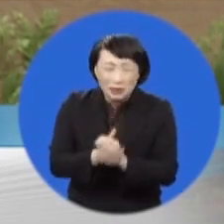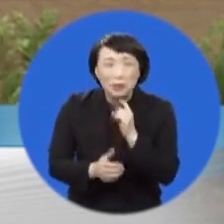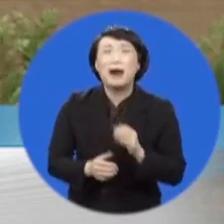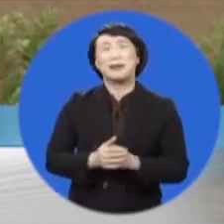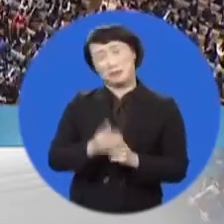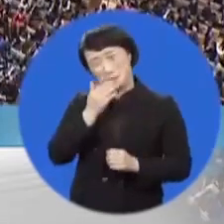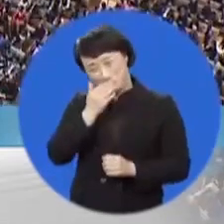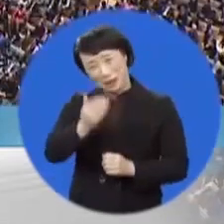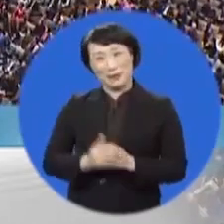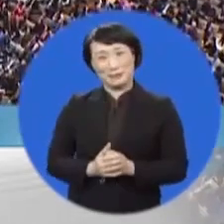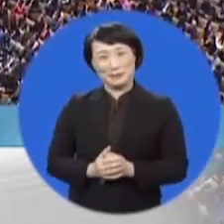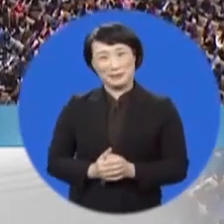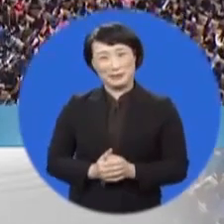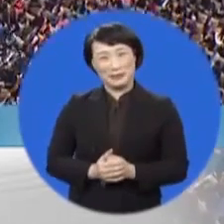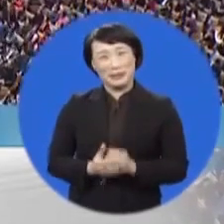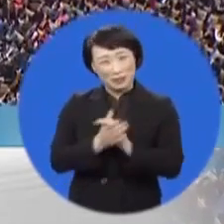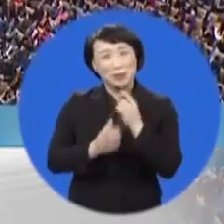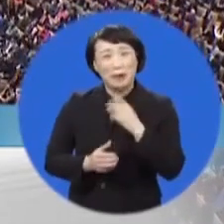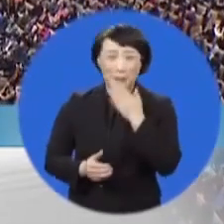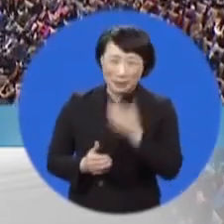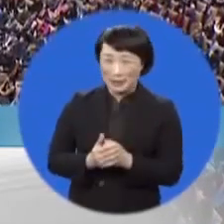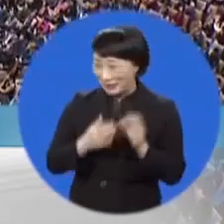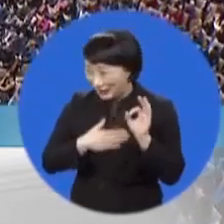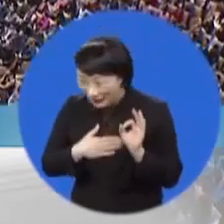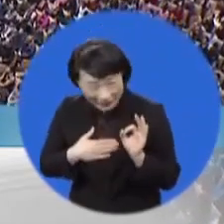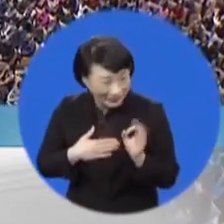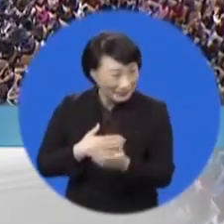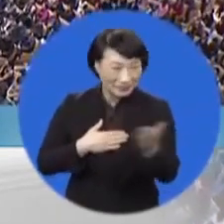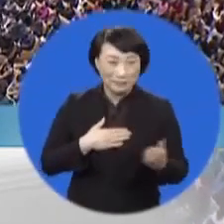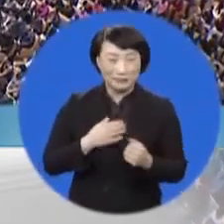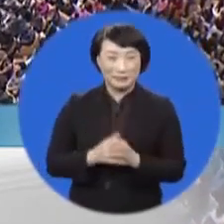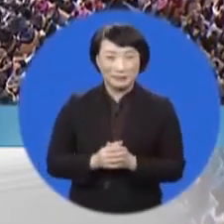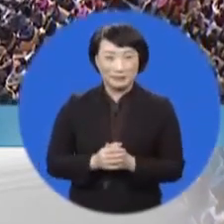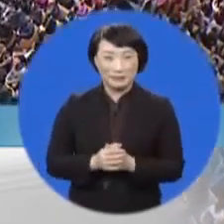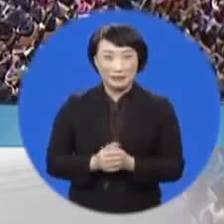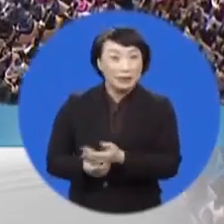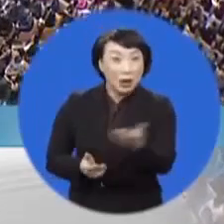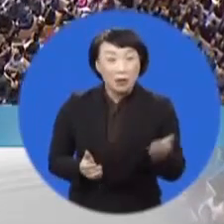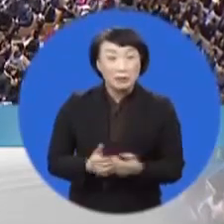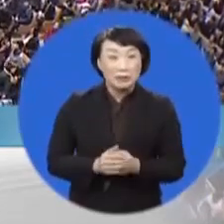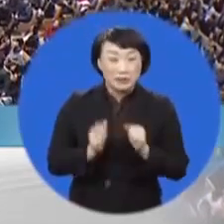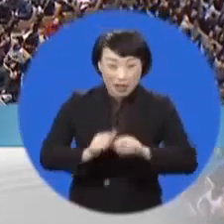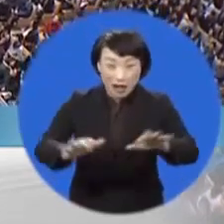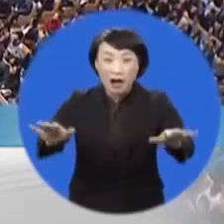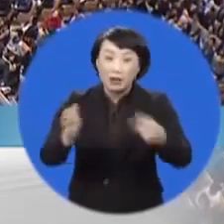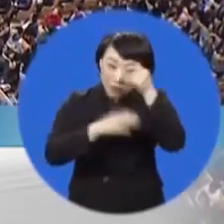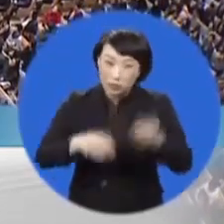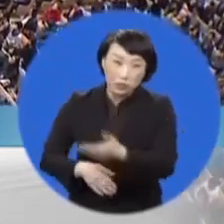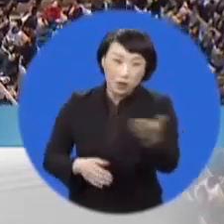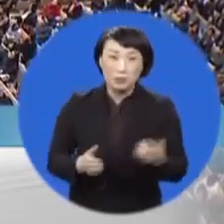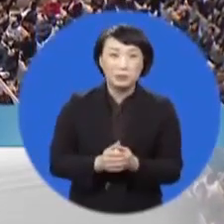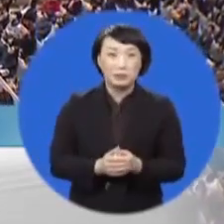해낼 수 있다 이 말이 말 4 이이가 되십니까 여러분이 원급 마트에 흩어져